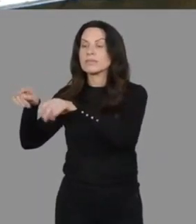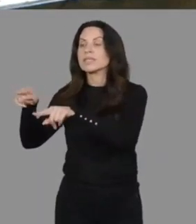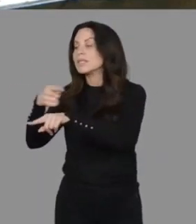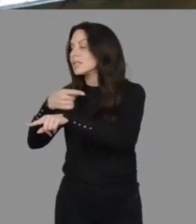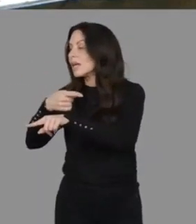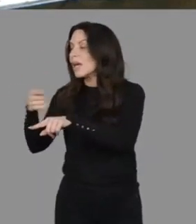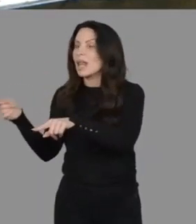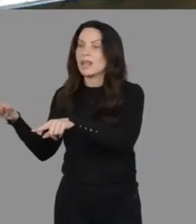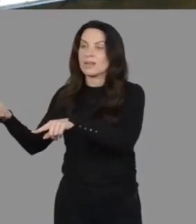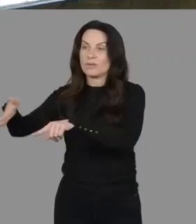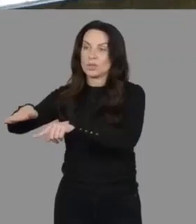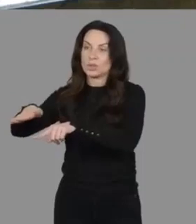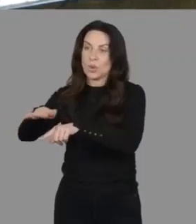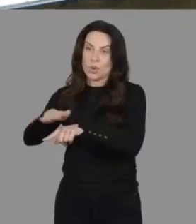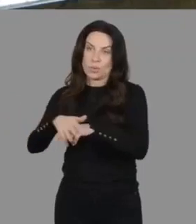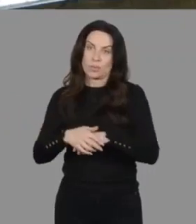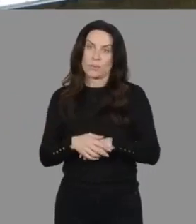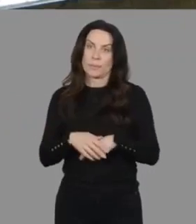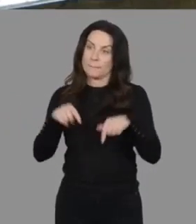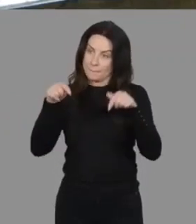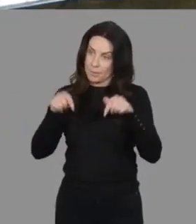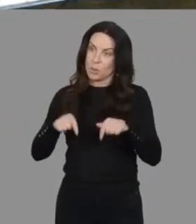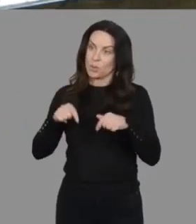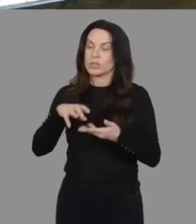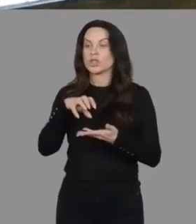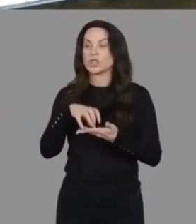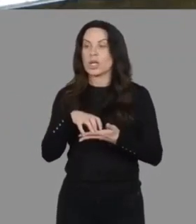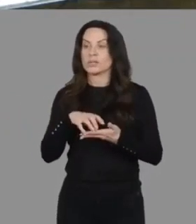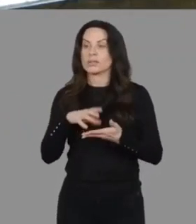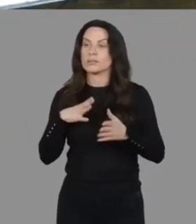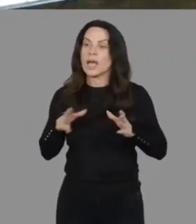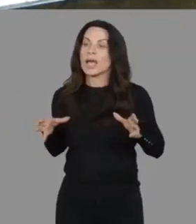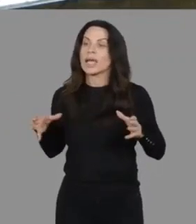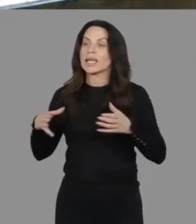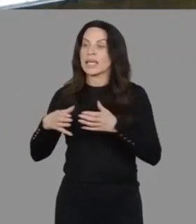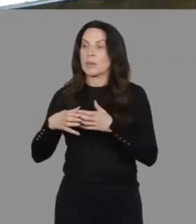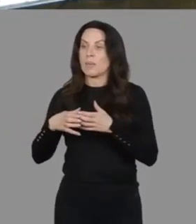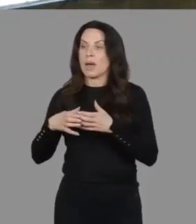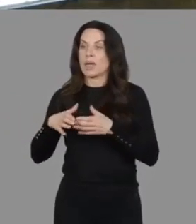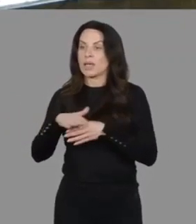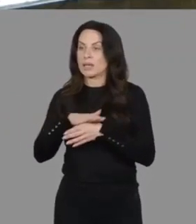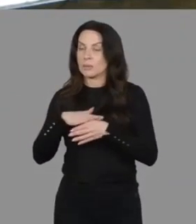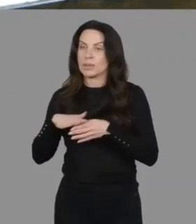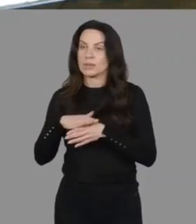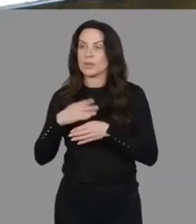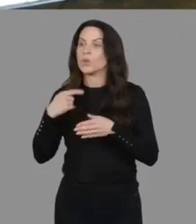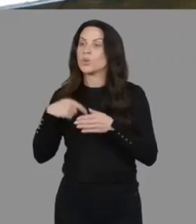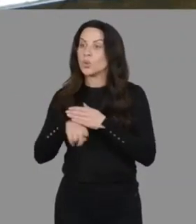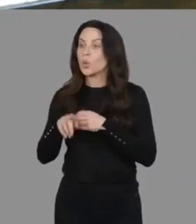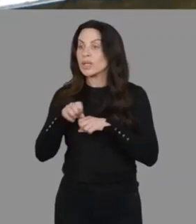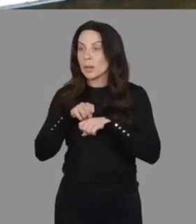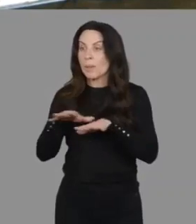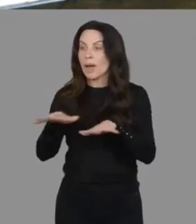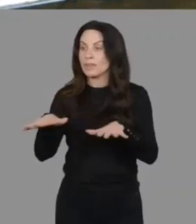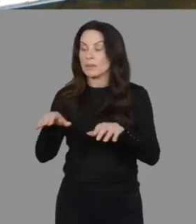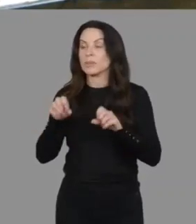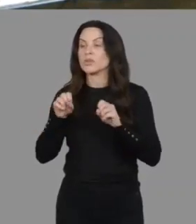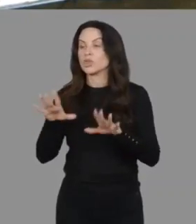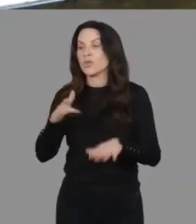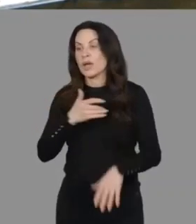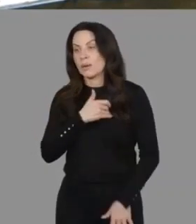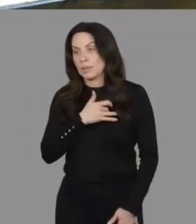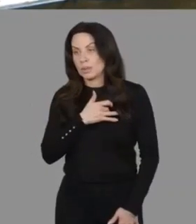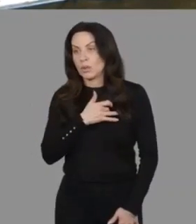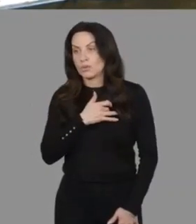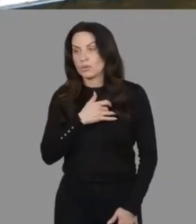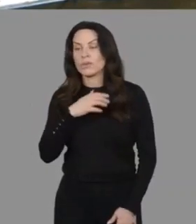Unsere Stadt, unser Gemeinwesen hat unter der Pandemie gelitten. Wir hatten Verluste